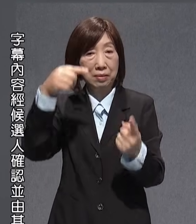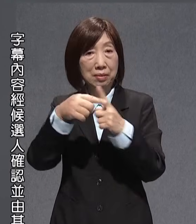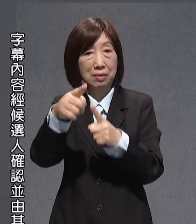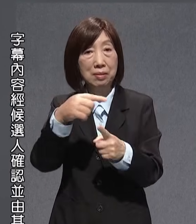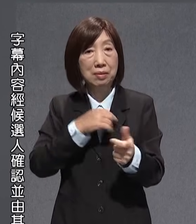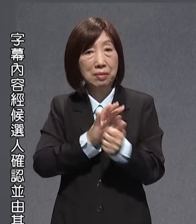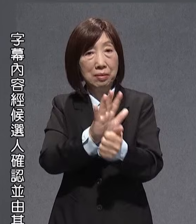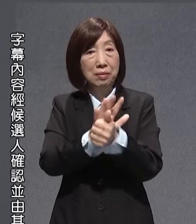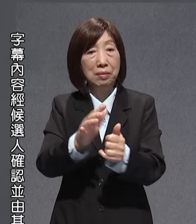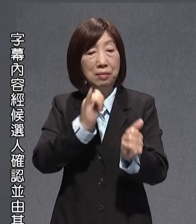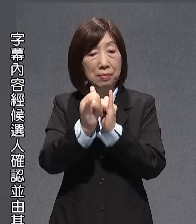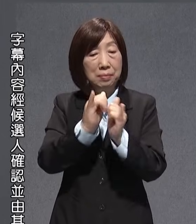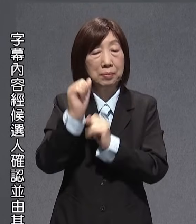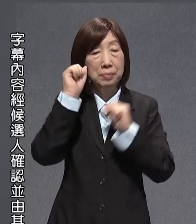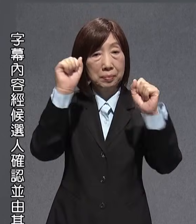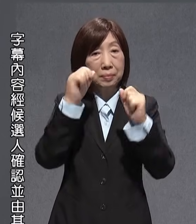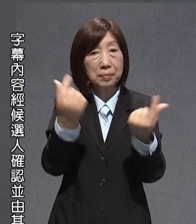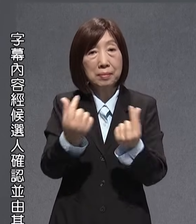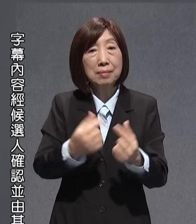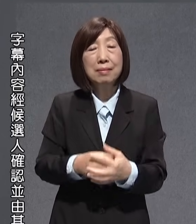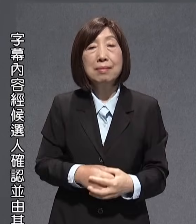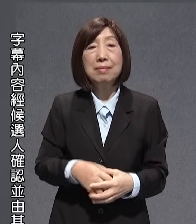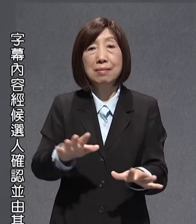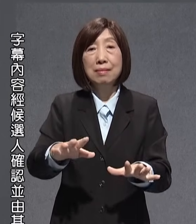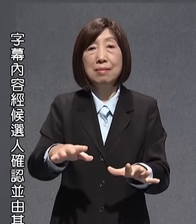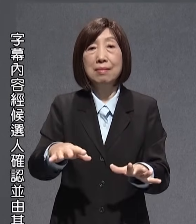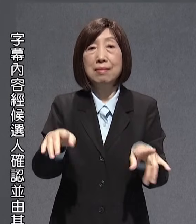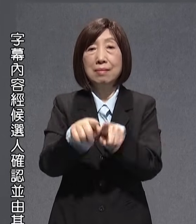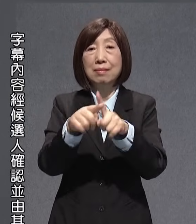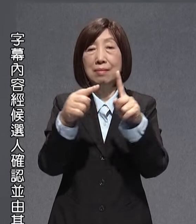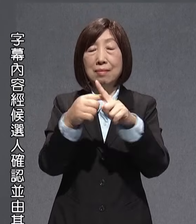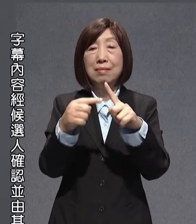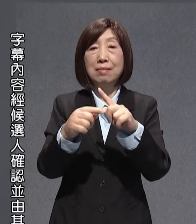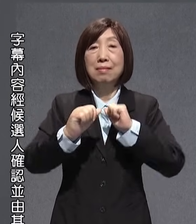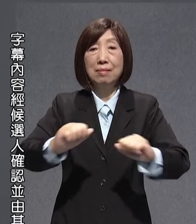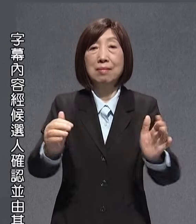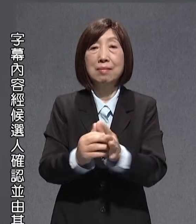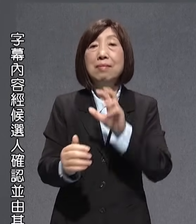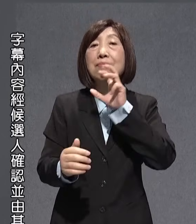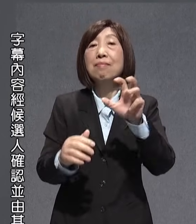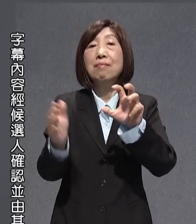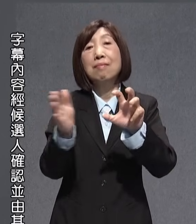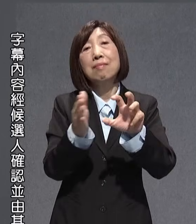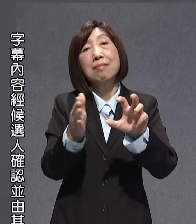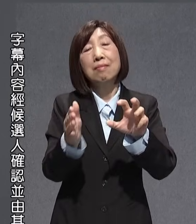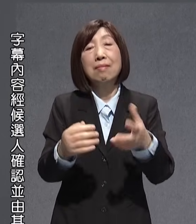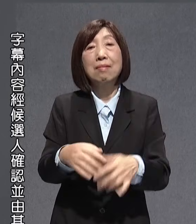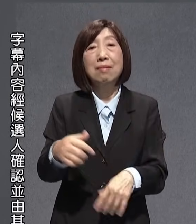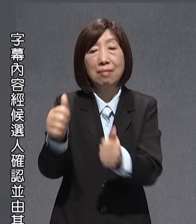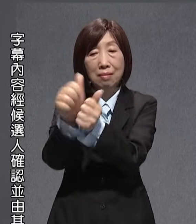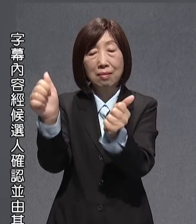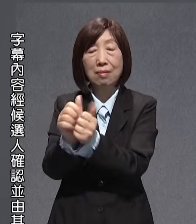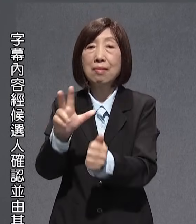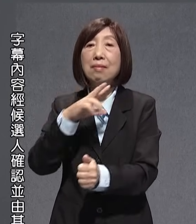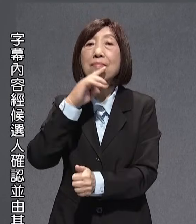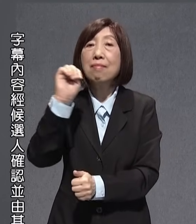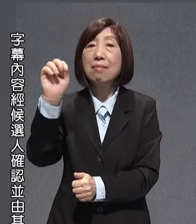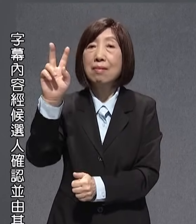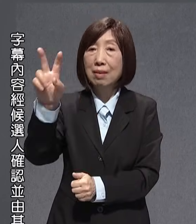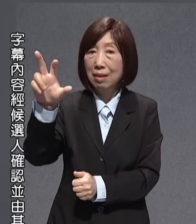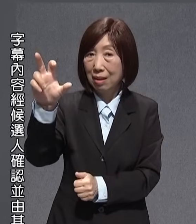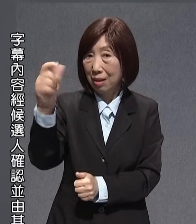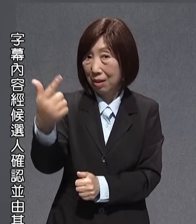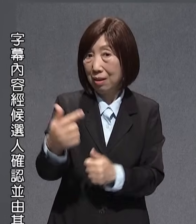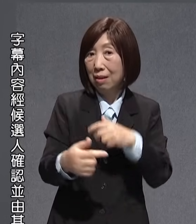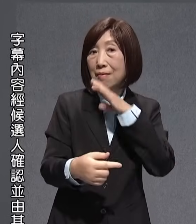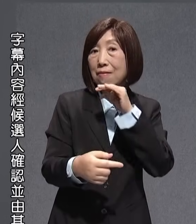推动的社会运动。目前国人的平均寿命已经到80岁了，男生76，女